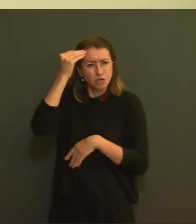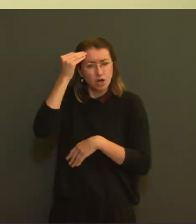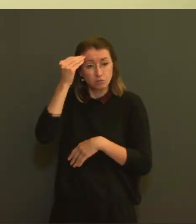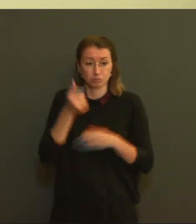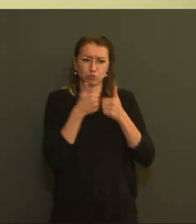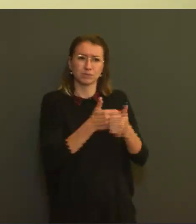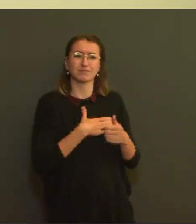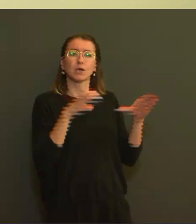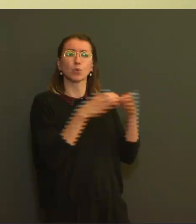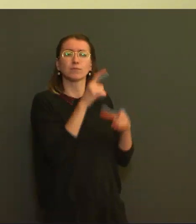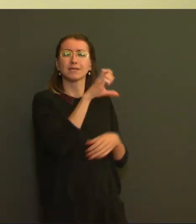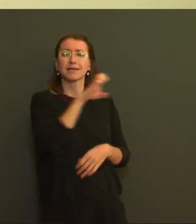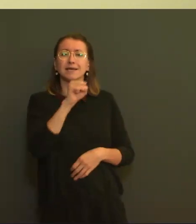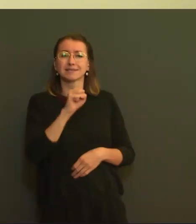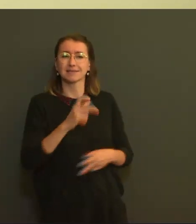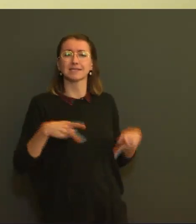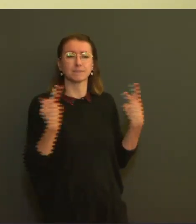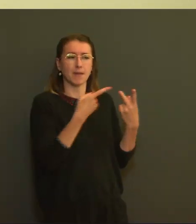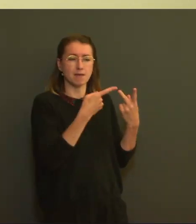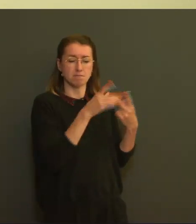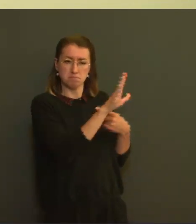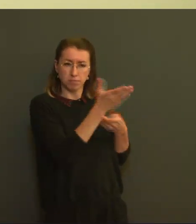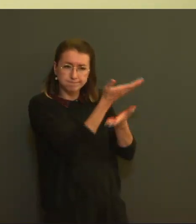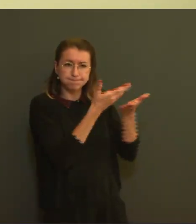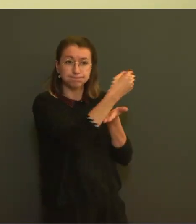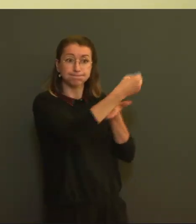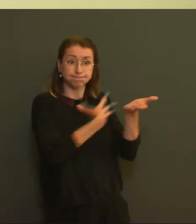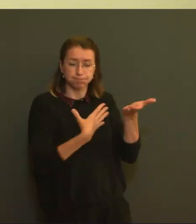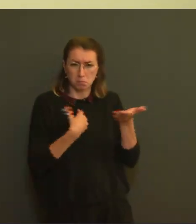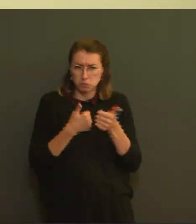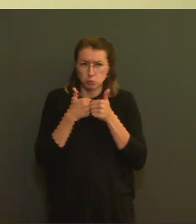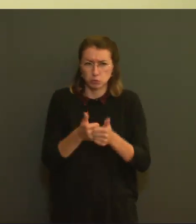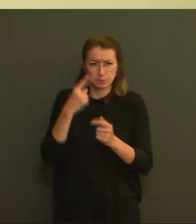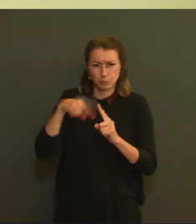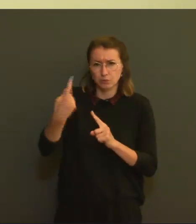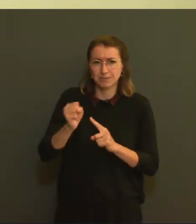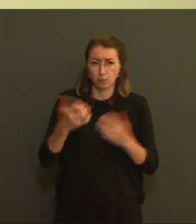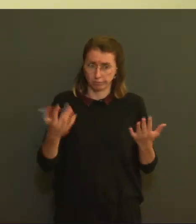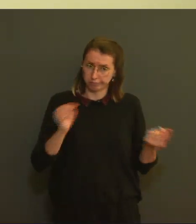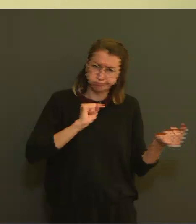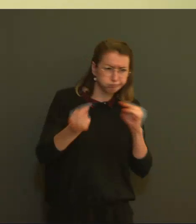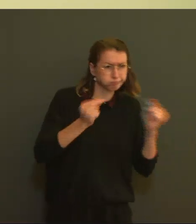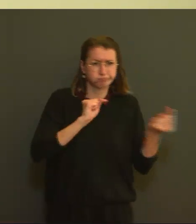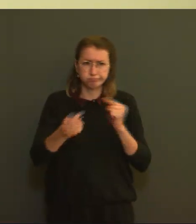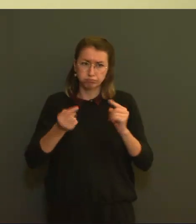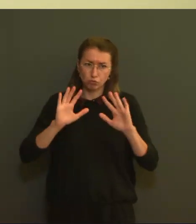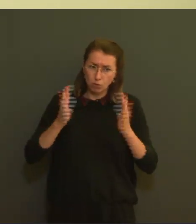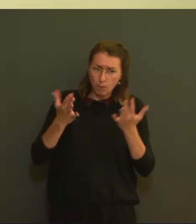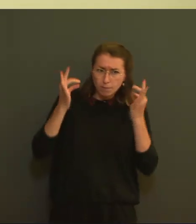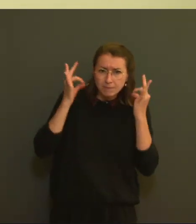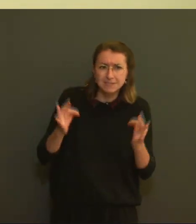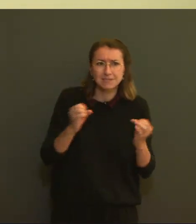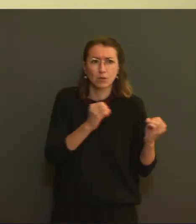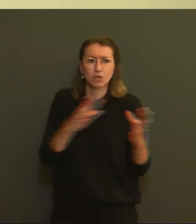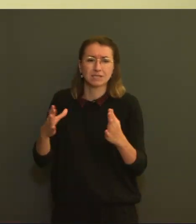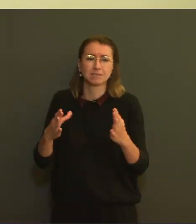et se basant encore et pour définir dès lors les modalités pratiques de cette rentrée. Vous aurez très probablement un communiqué de presse à la